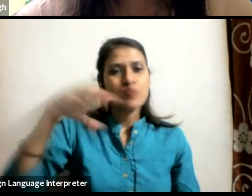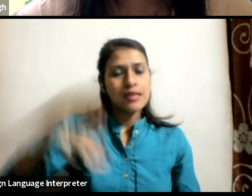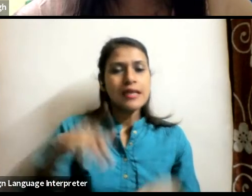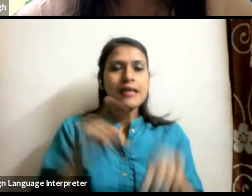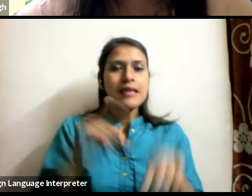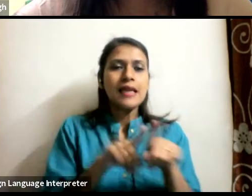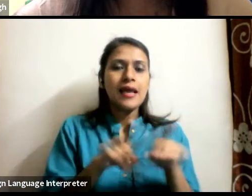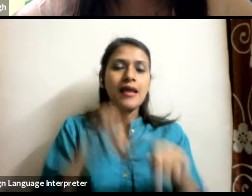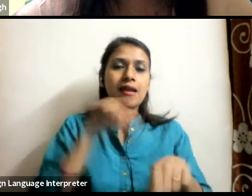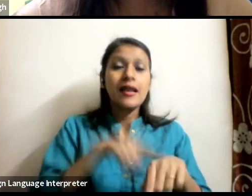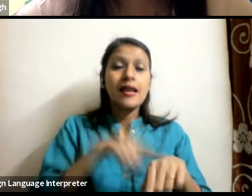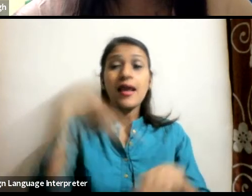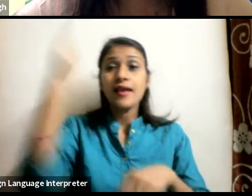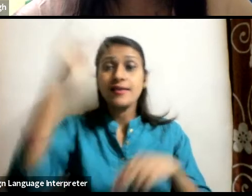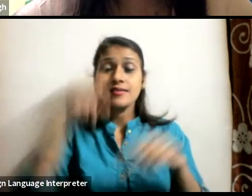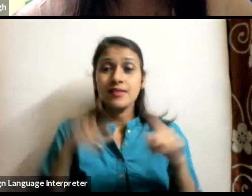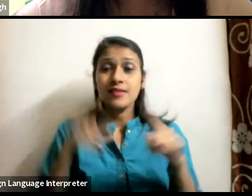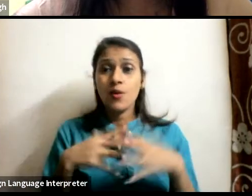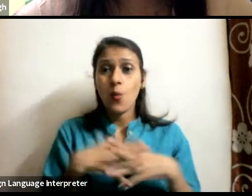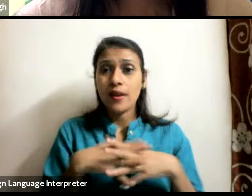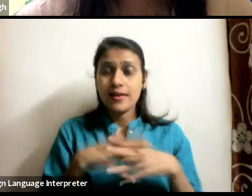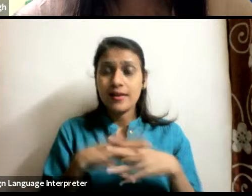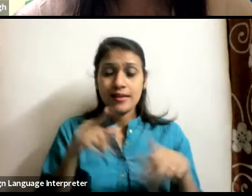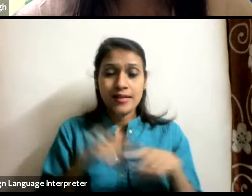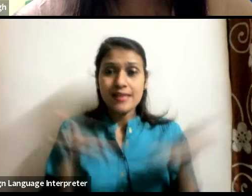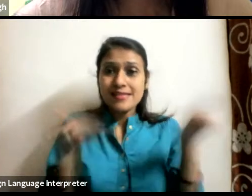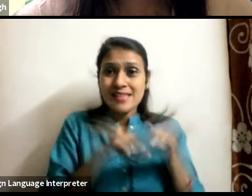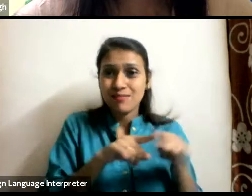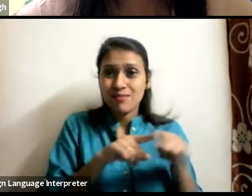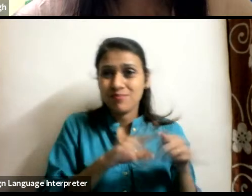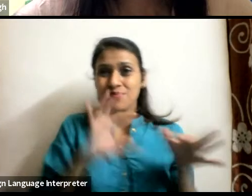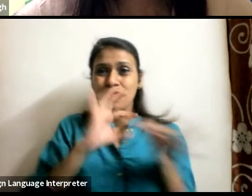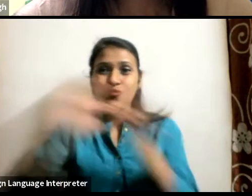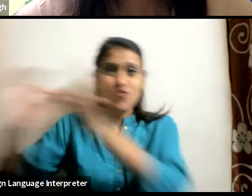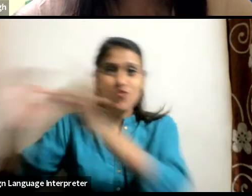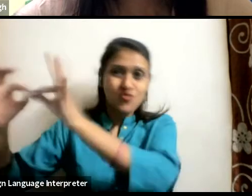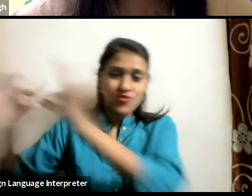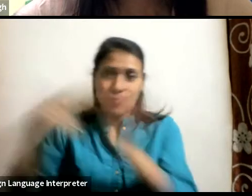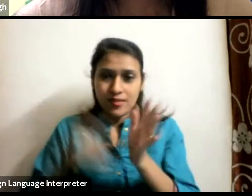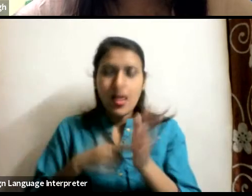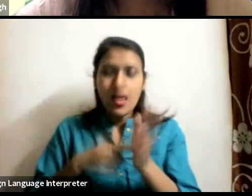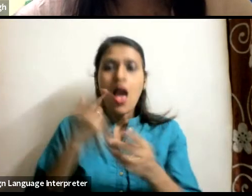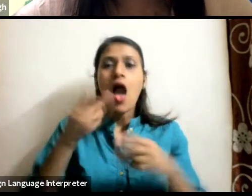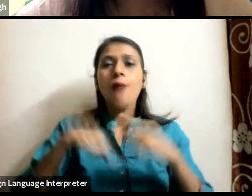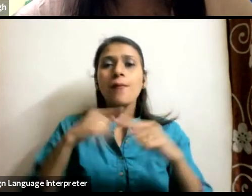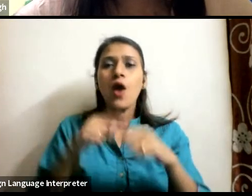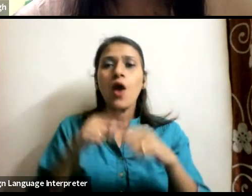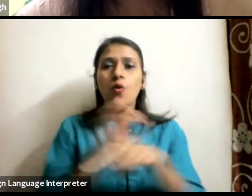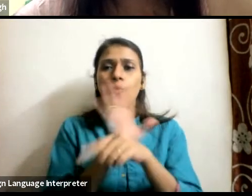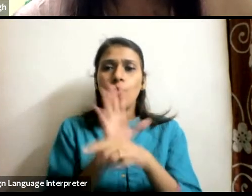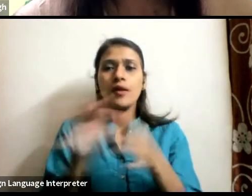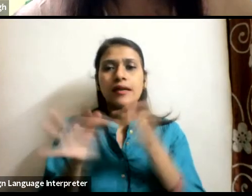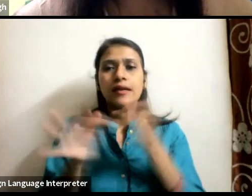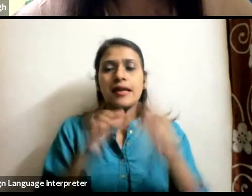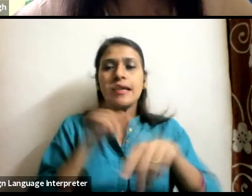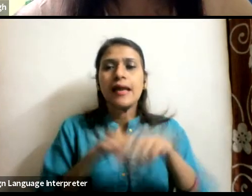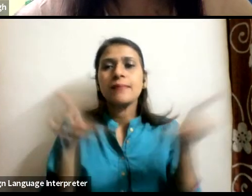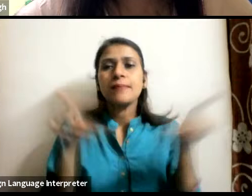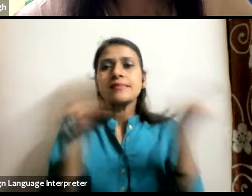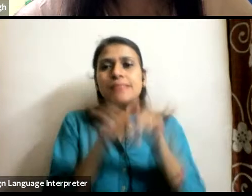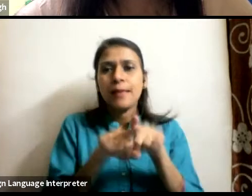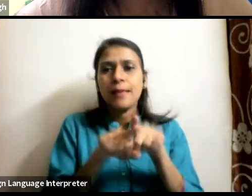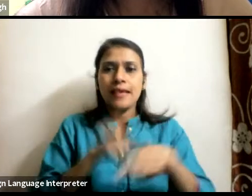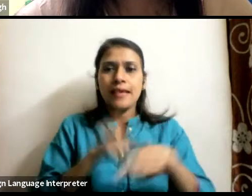3 p.m. for a COVID Academy session on how to volunteer during the pandemic. हम इस समय एक